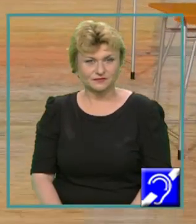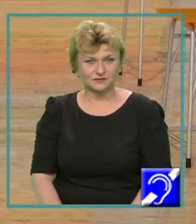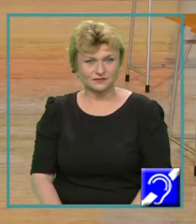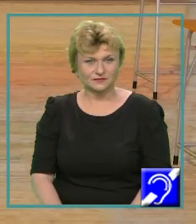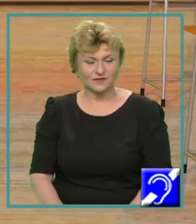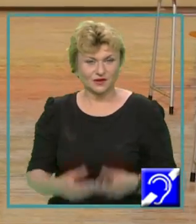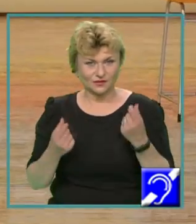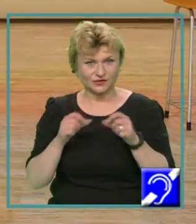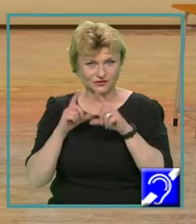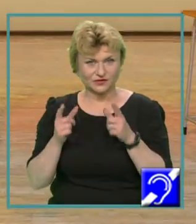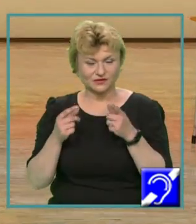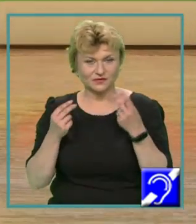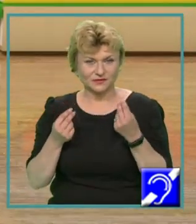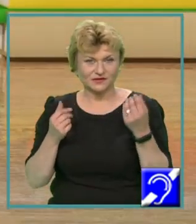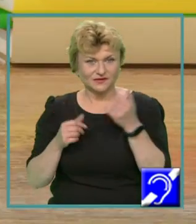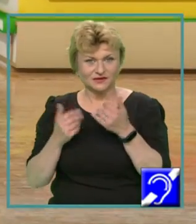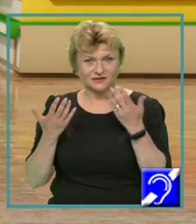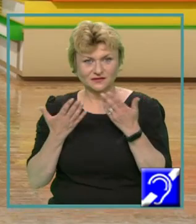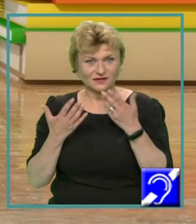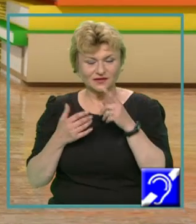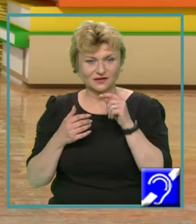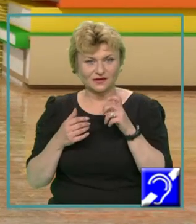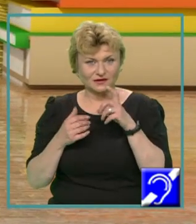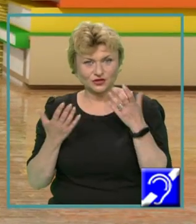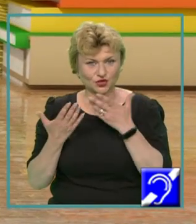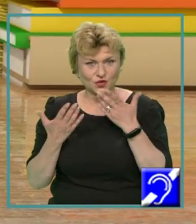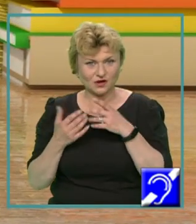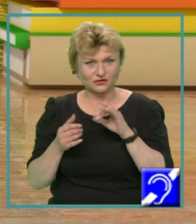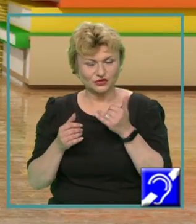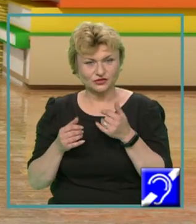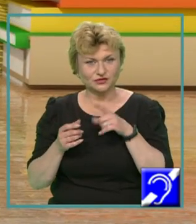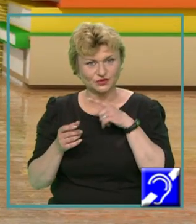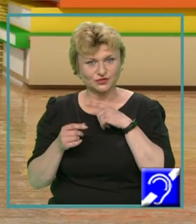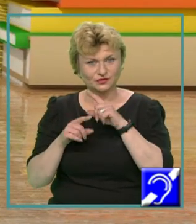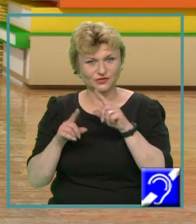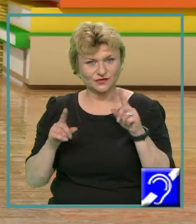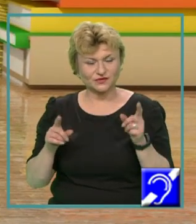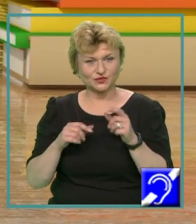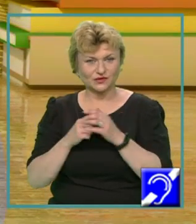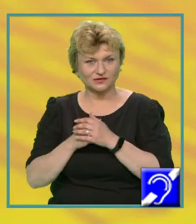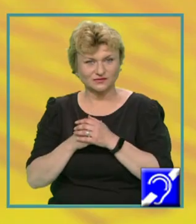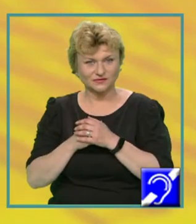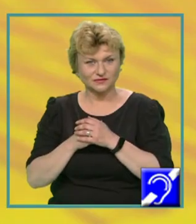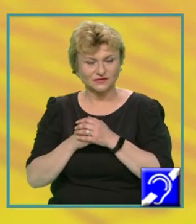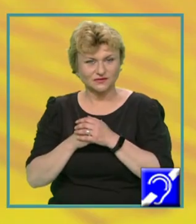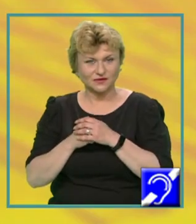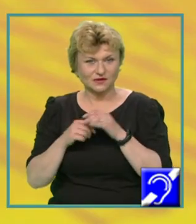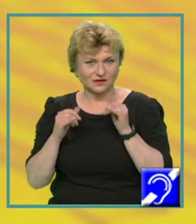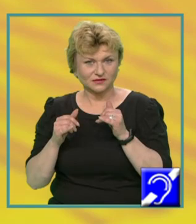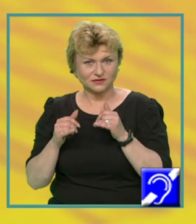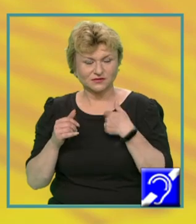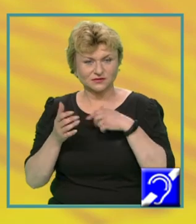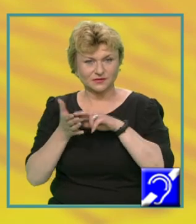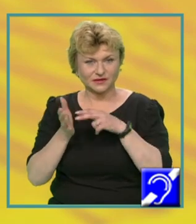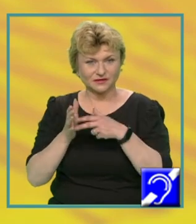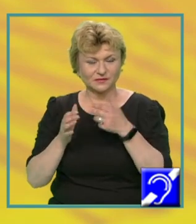Bună ziua, bine ați revenit la Teleșcoala, sunt Otilia Lazăr, profesoară la Liceul Teoretic Benjamin Franklin. Astăzi ne pregătim